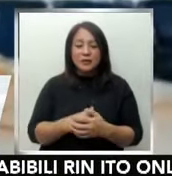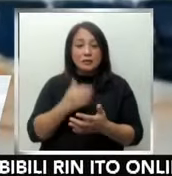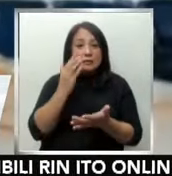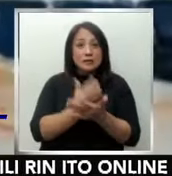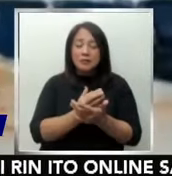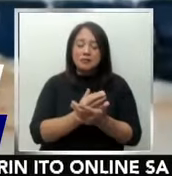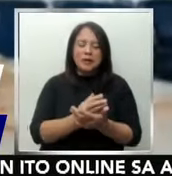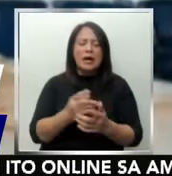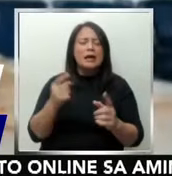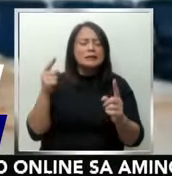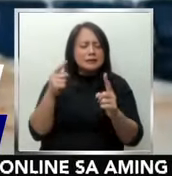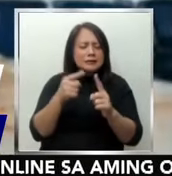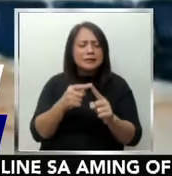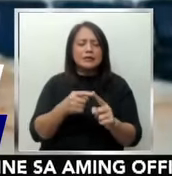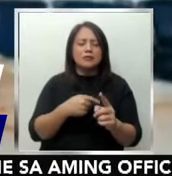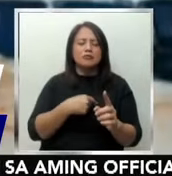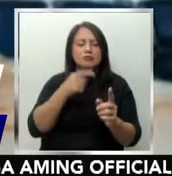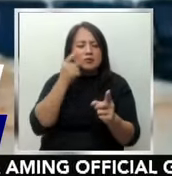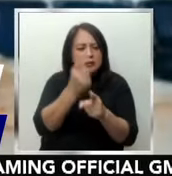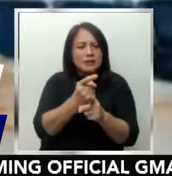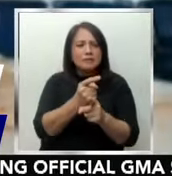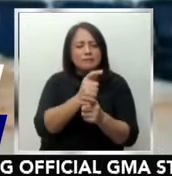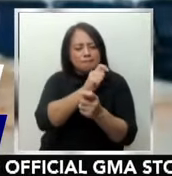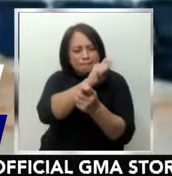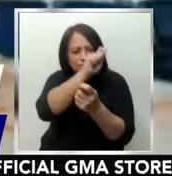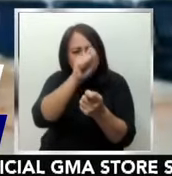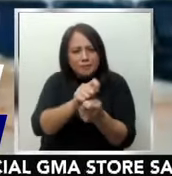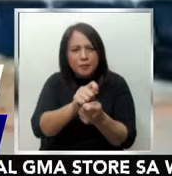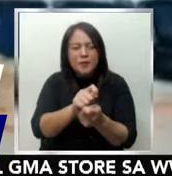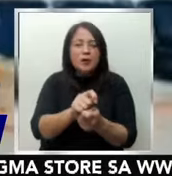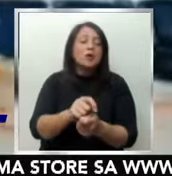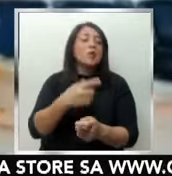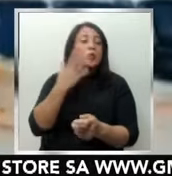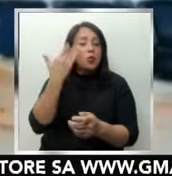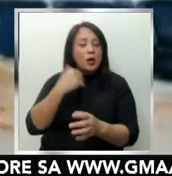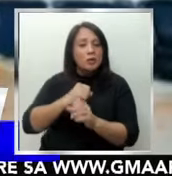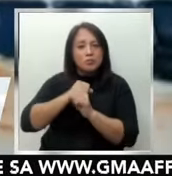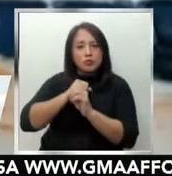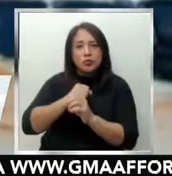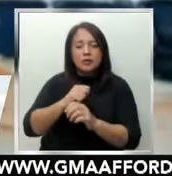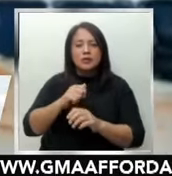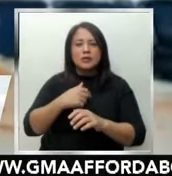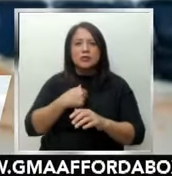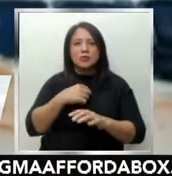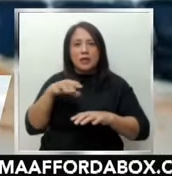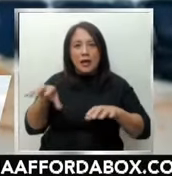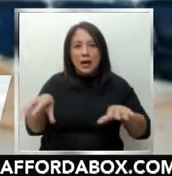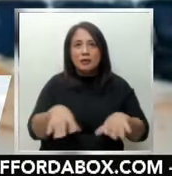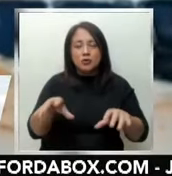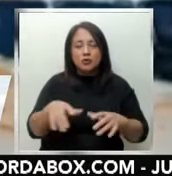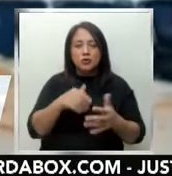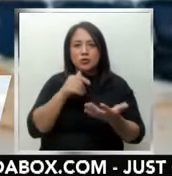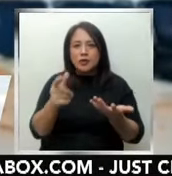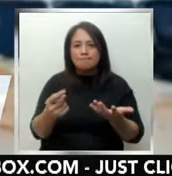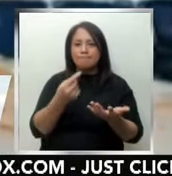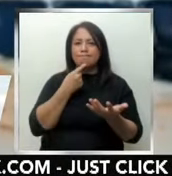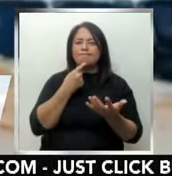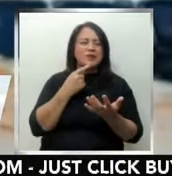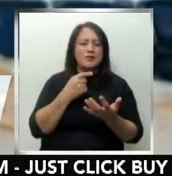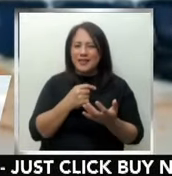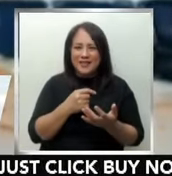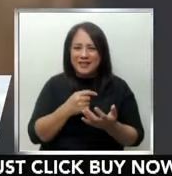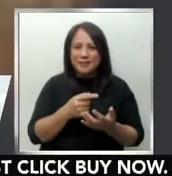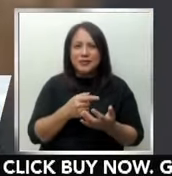yung tamang ang pinopromote talaga namin dito is action scenes that won disappoint So parang